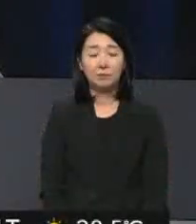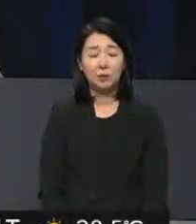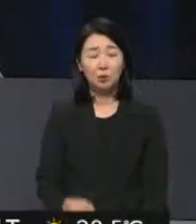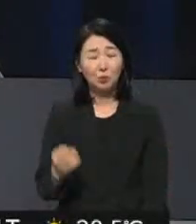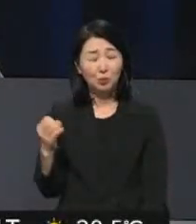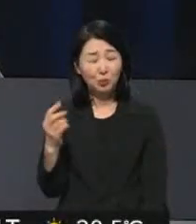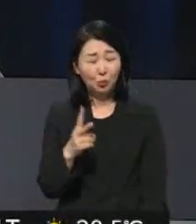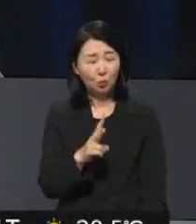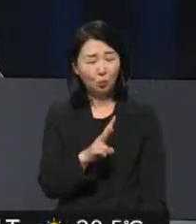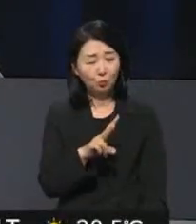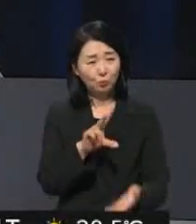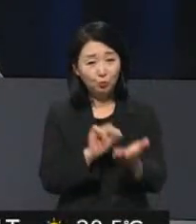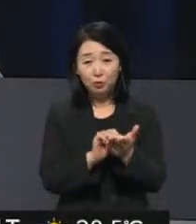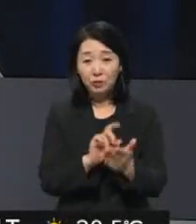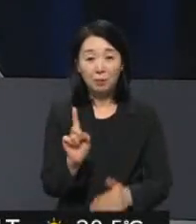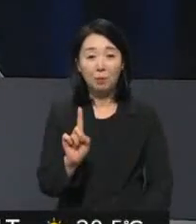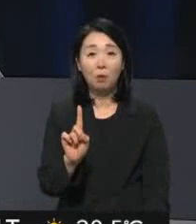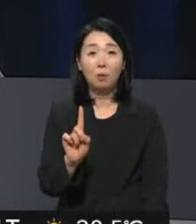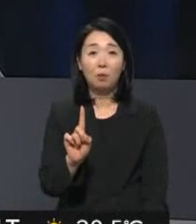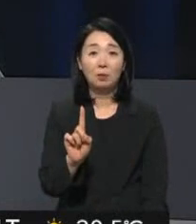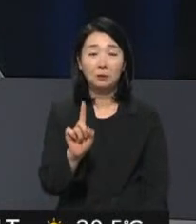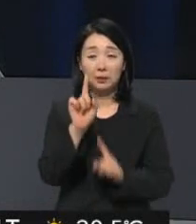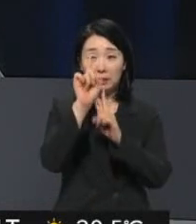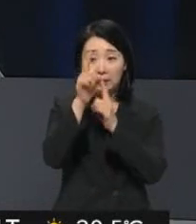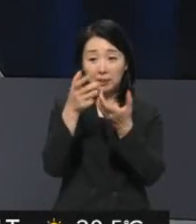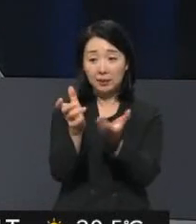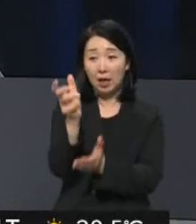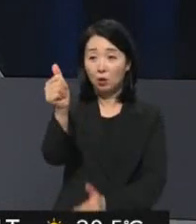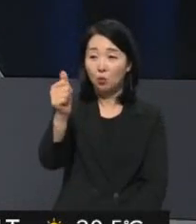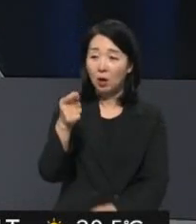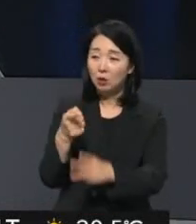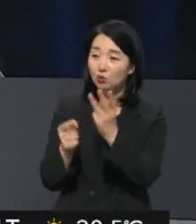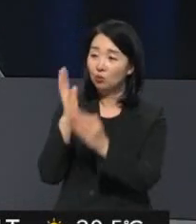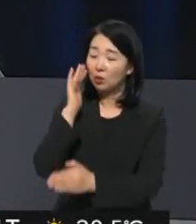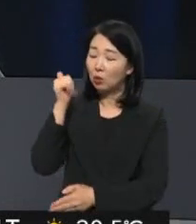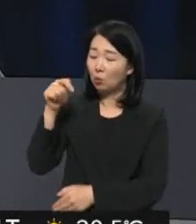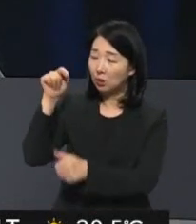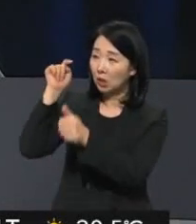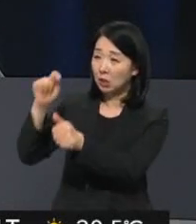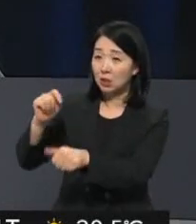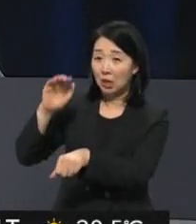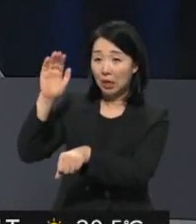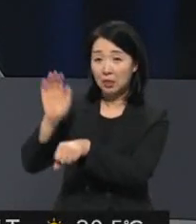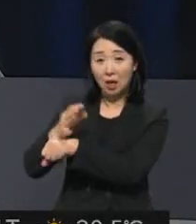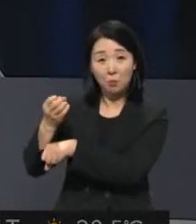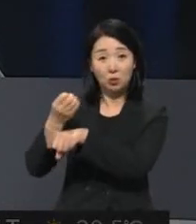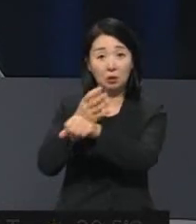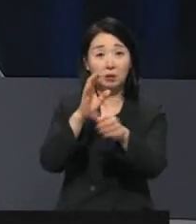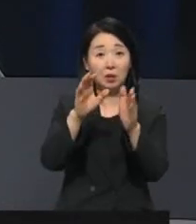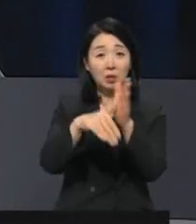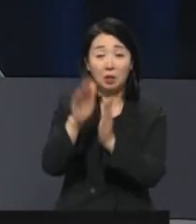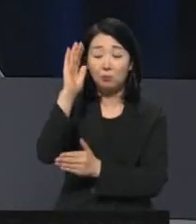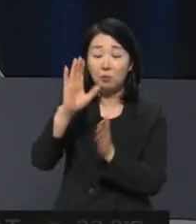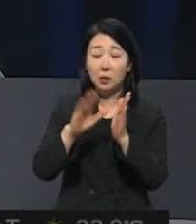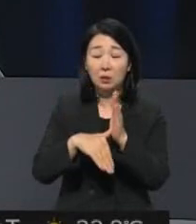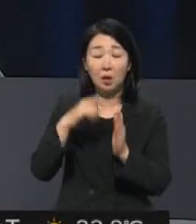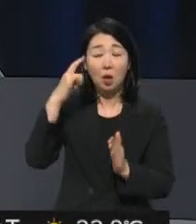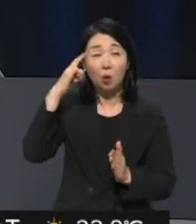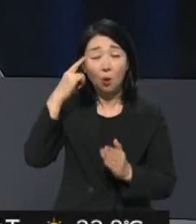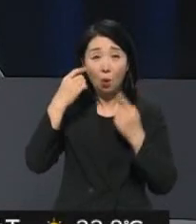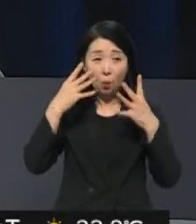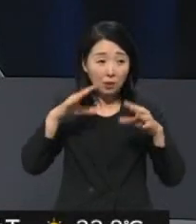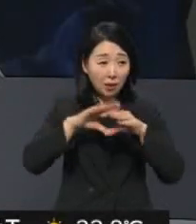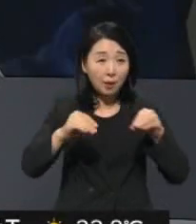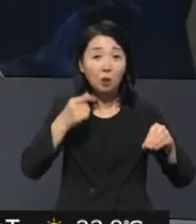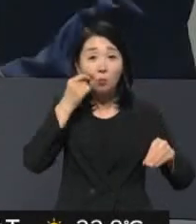여기서 드는 의문이 있습니다. 이 장관이 윤 대통령의 지시를 잘못 전달한 거였다면 왜 브리핑 당시 바로잡지